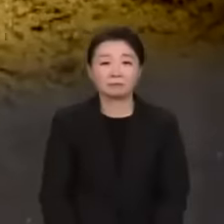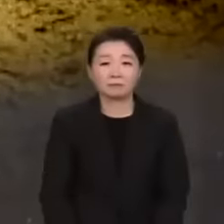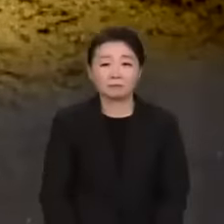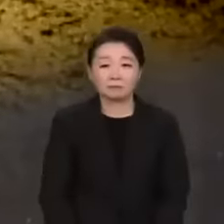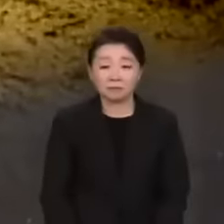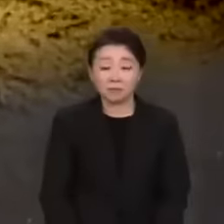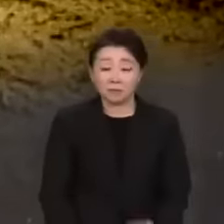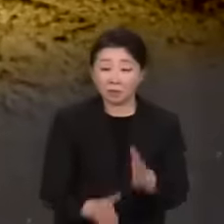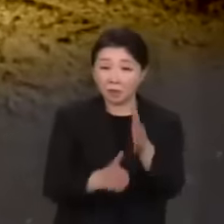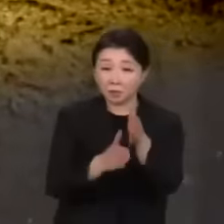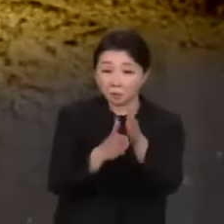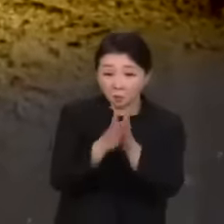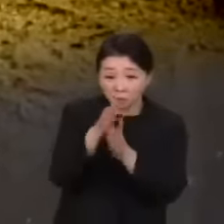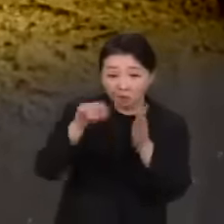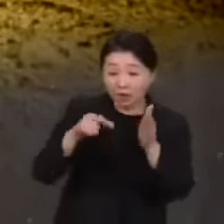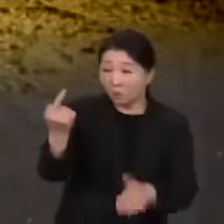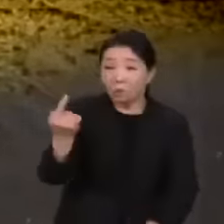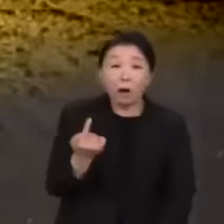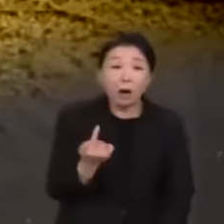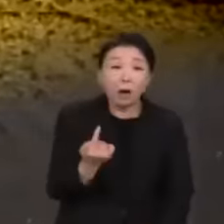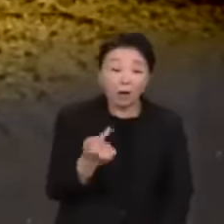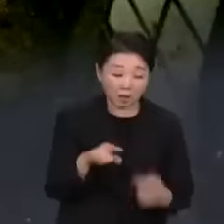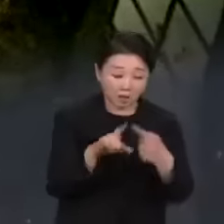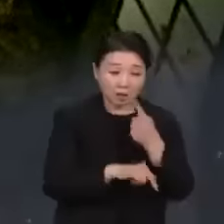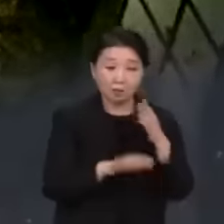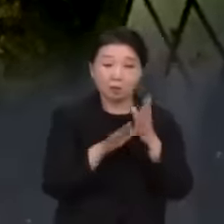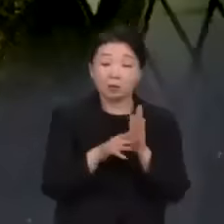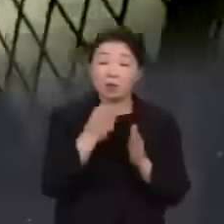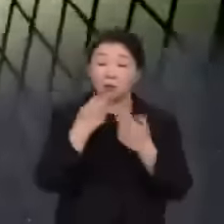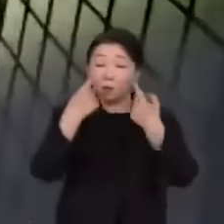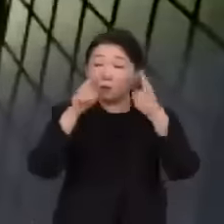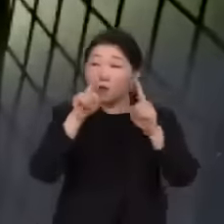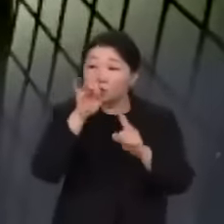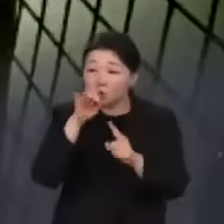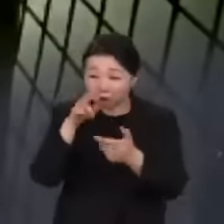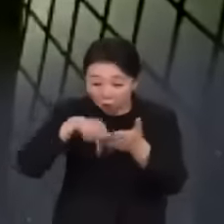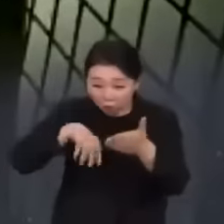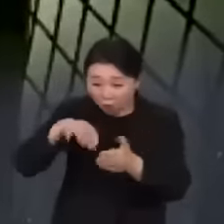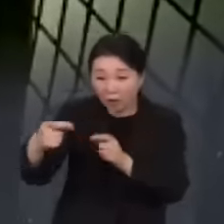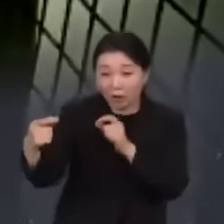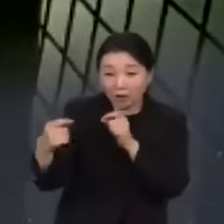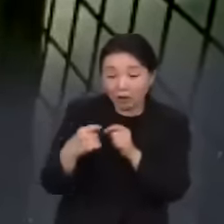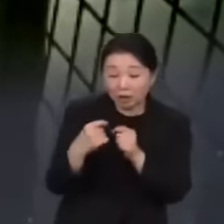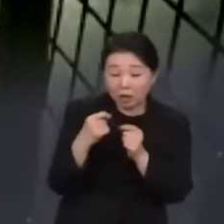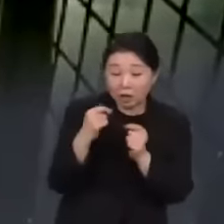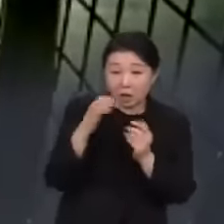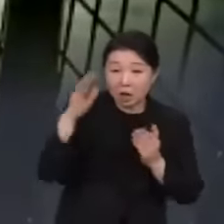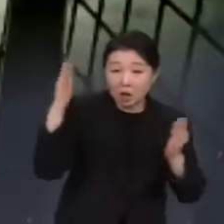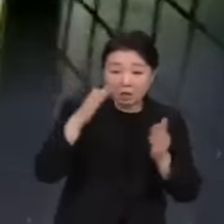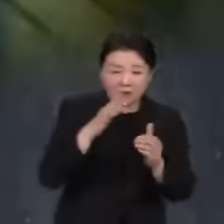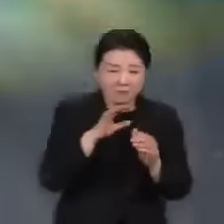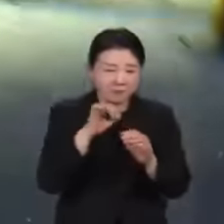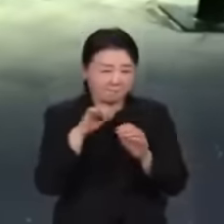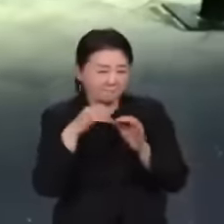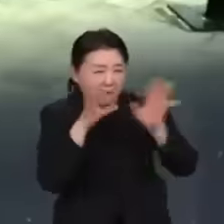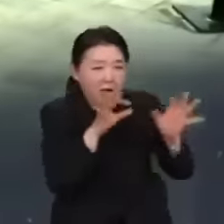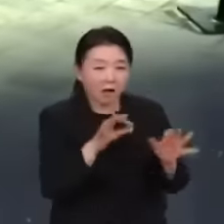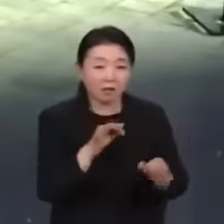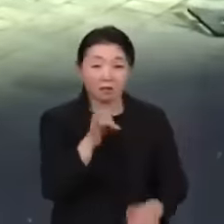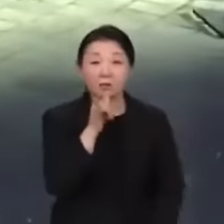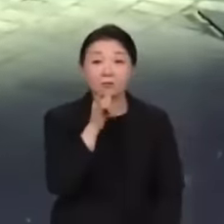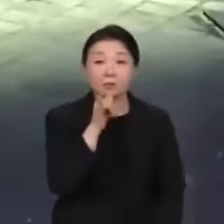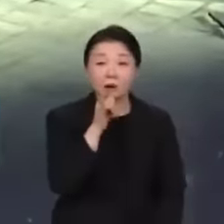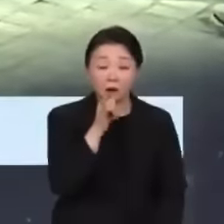이젠 도심에도 나타납니다. 지난 1월 서울대 중앙도서관 근처에선 학생들을 위협하기도 했습니다.